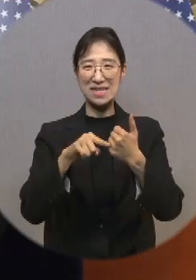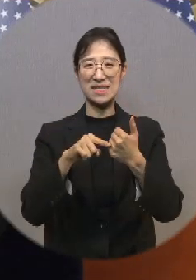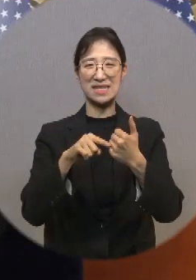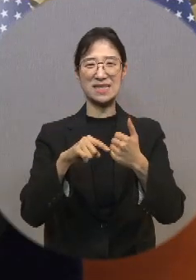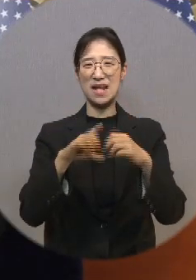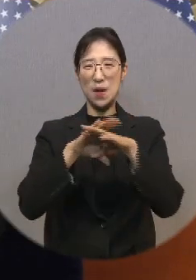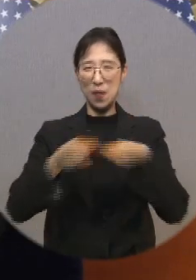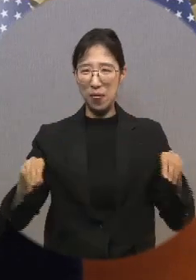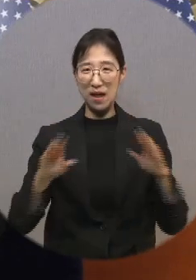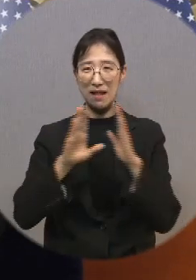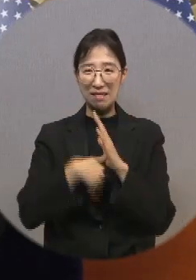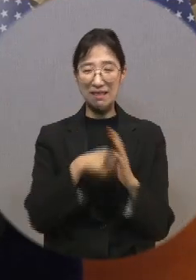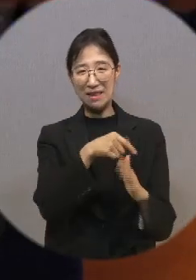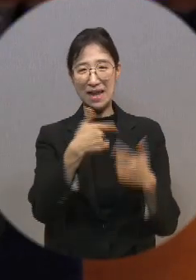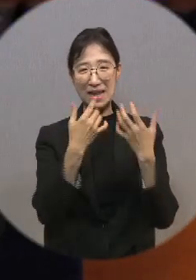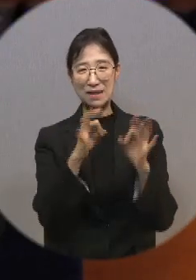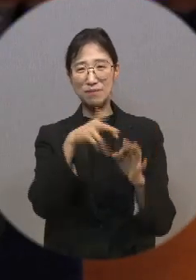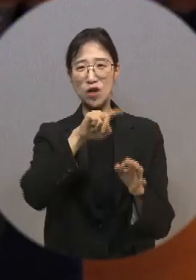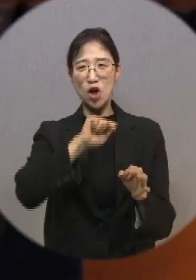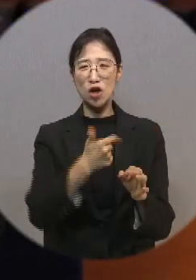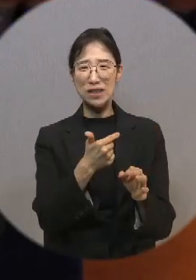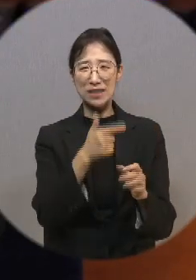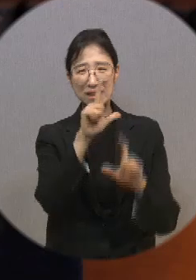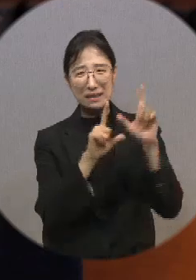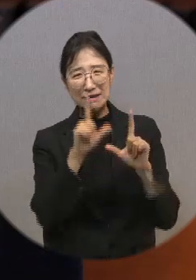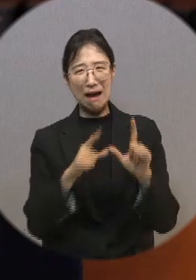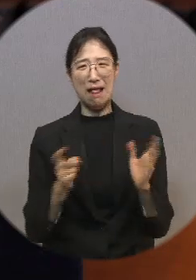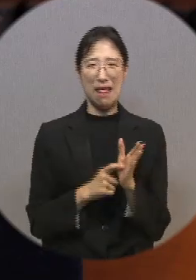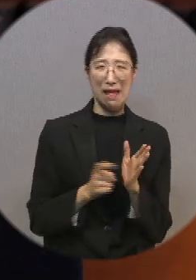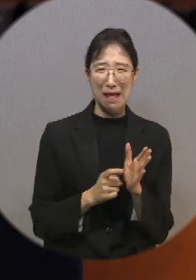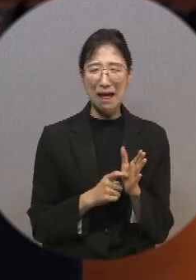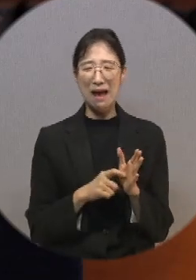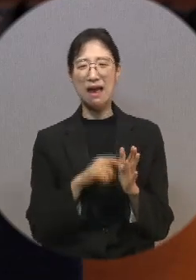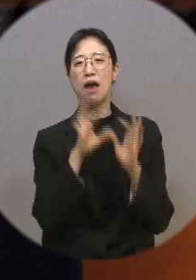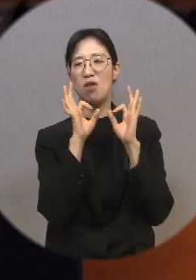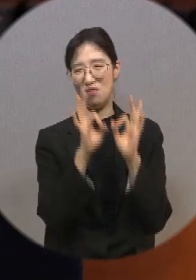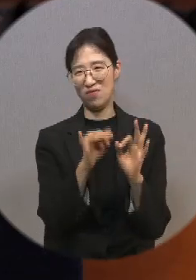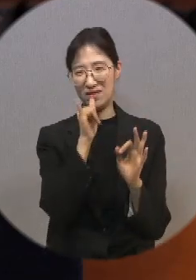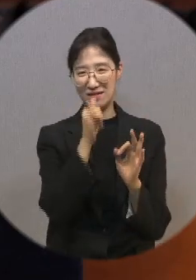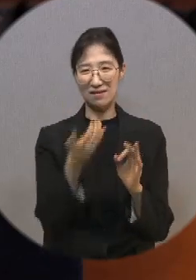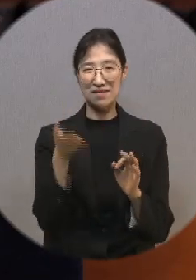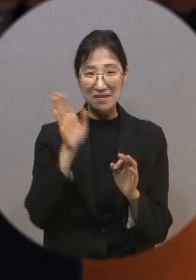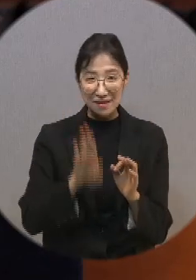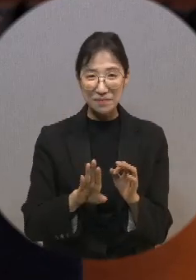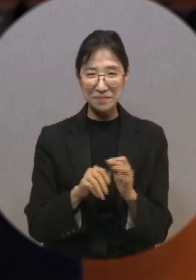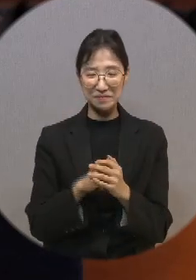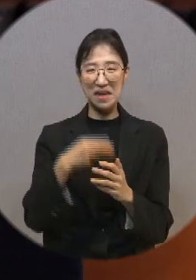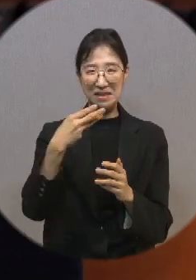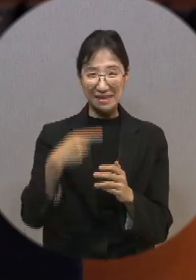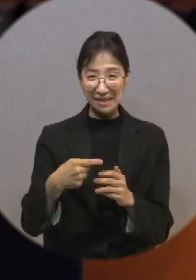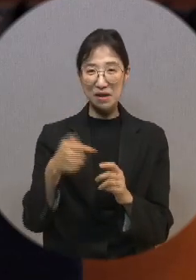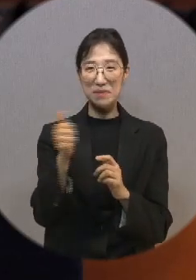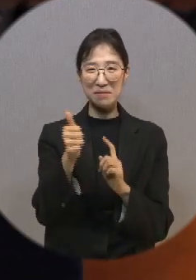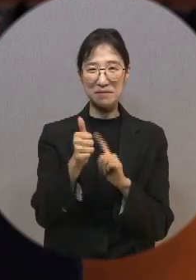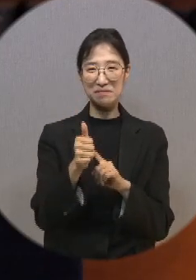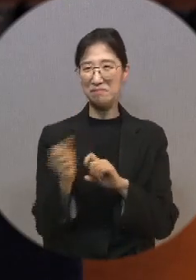다 생중계되지 않았습니까? 네. 자기는 마음이 급하다. 근데 그걸 뿌리치고 이제 트럼프가